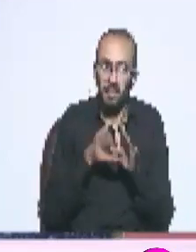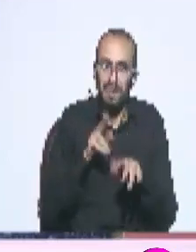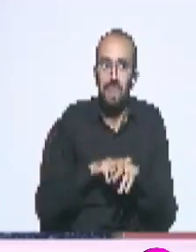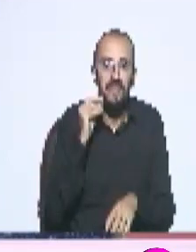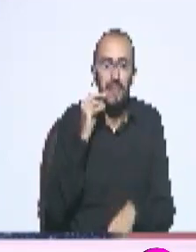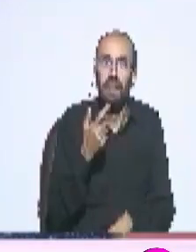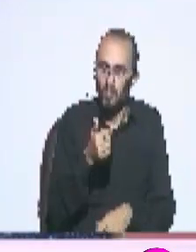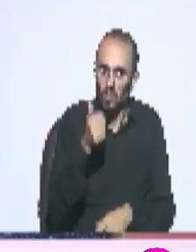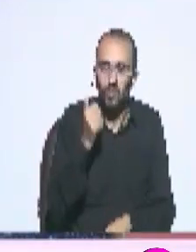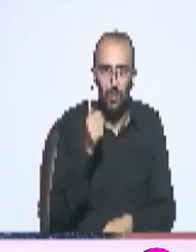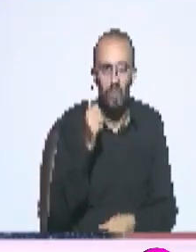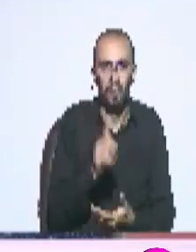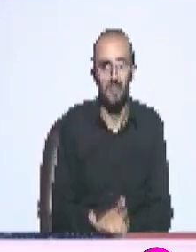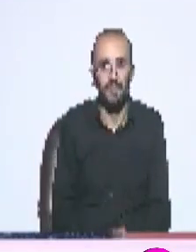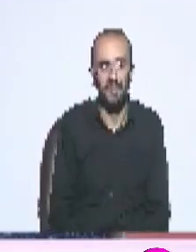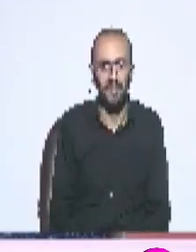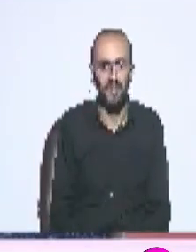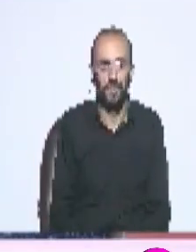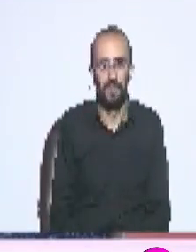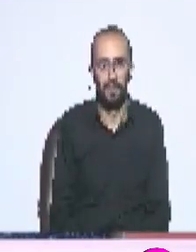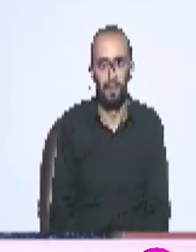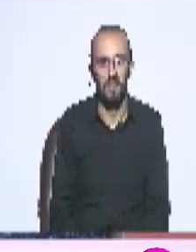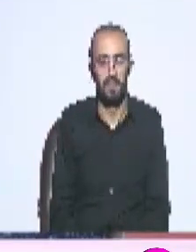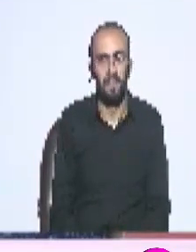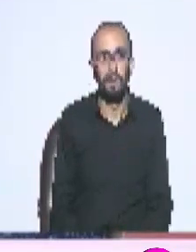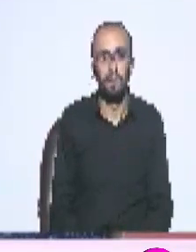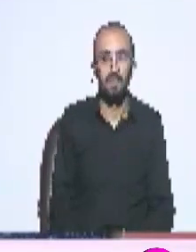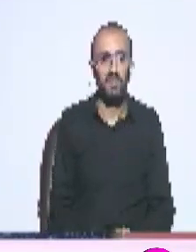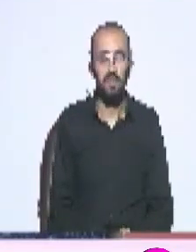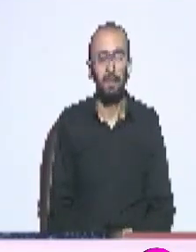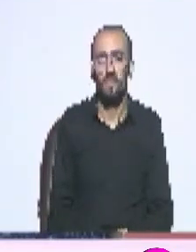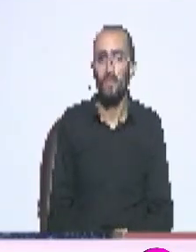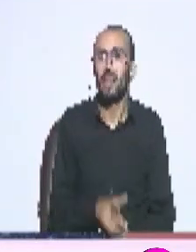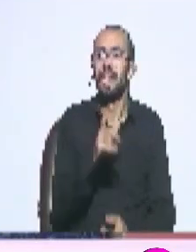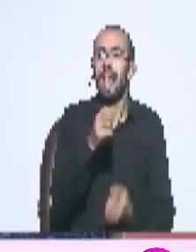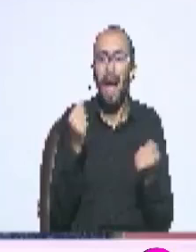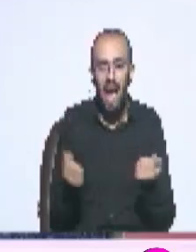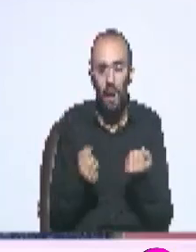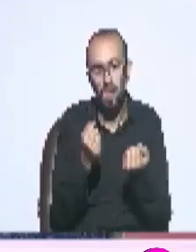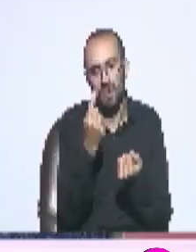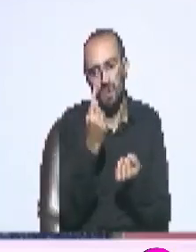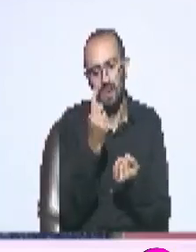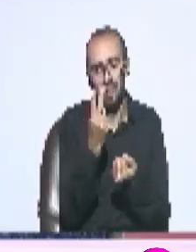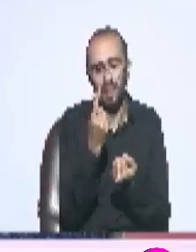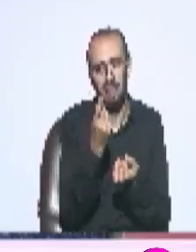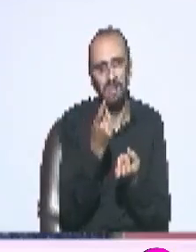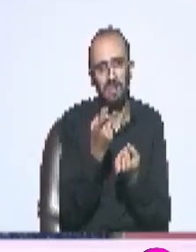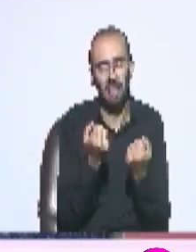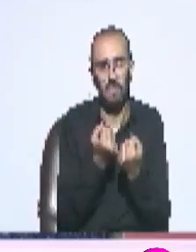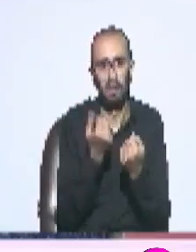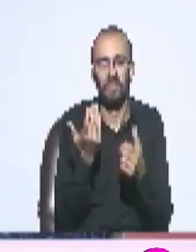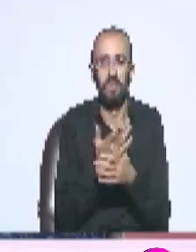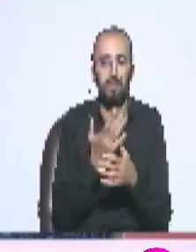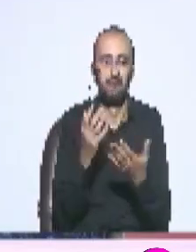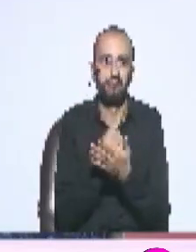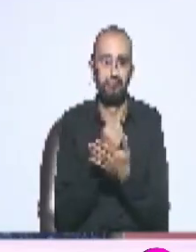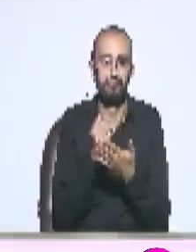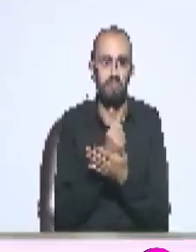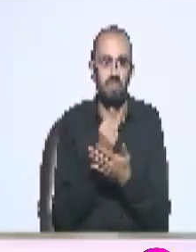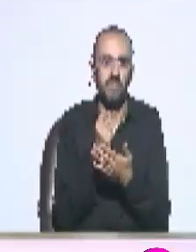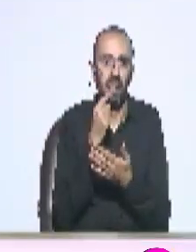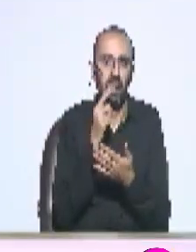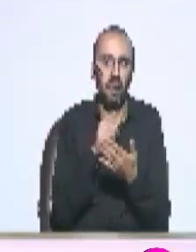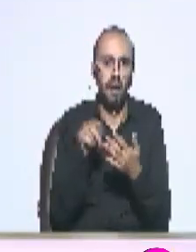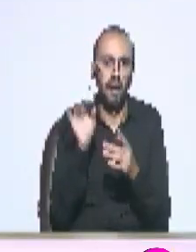غير ا يعني حاجه او حاجتين نقدر ان احنا نبقى بنعملهم عشان نحقق اي هدف في الدنيا اول